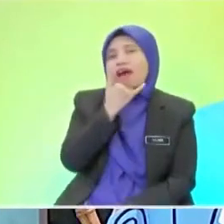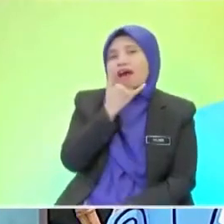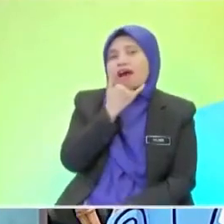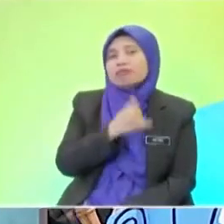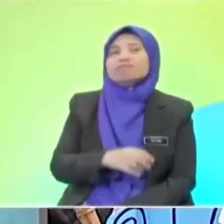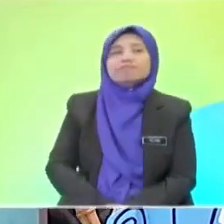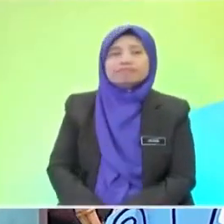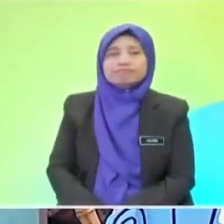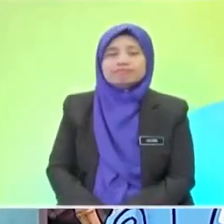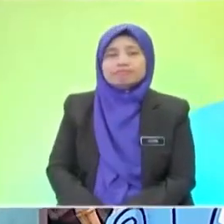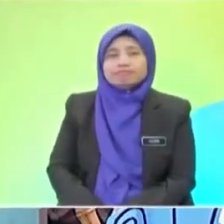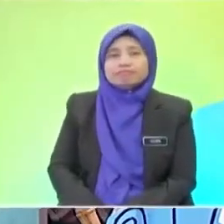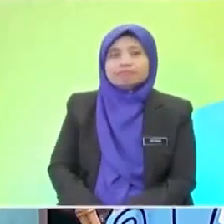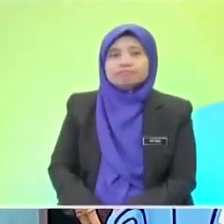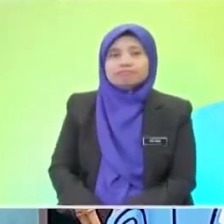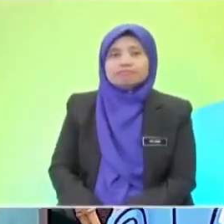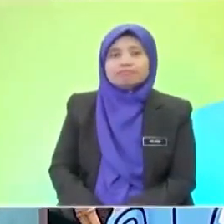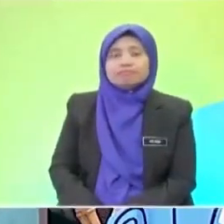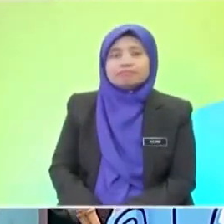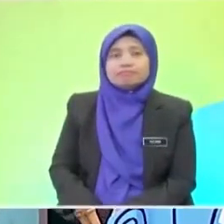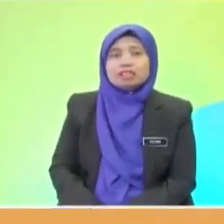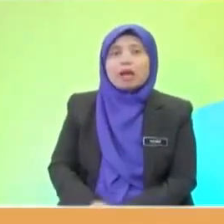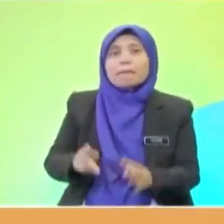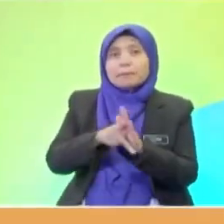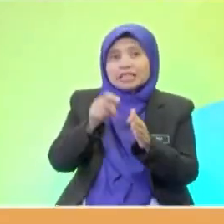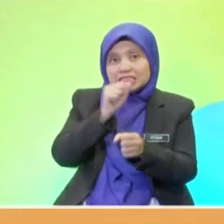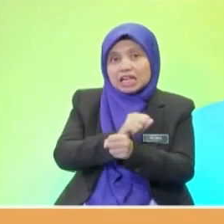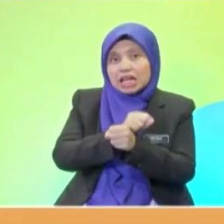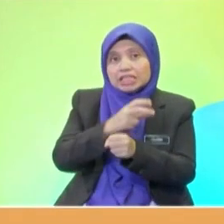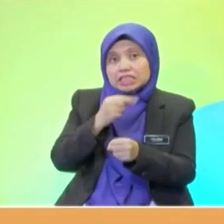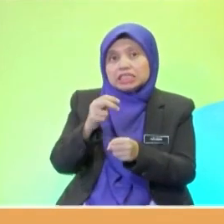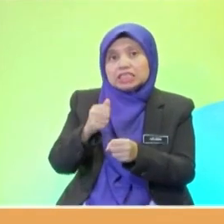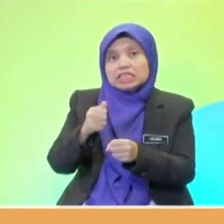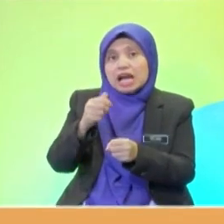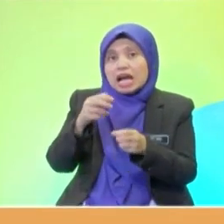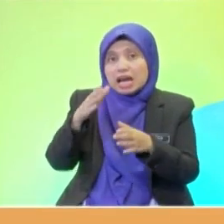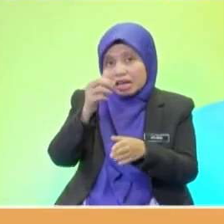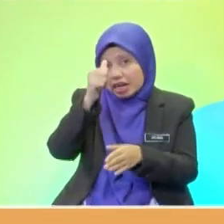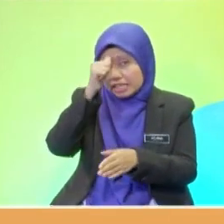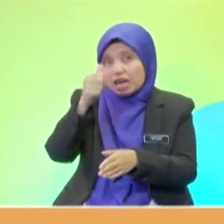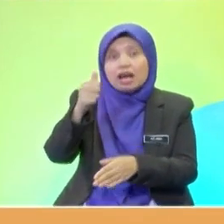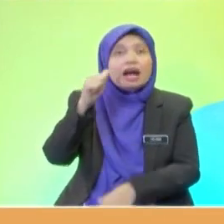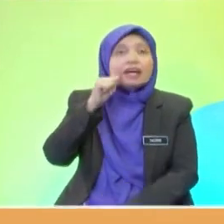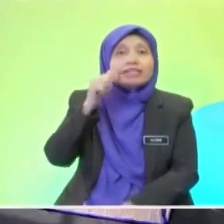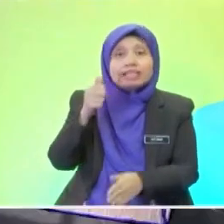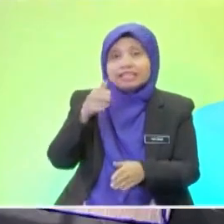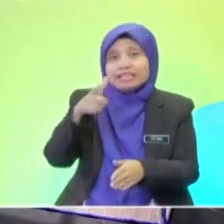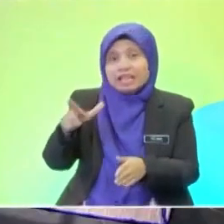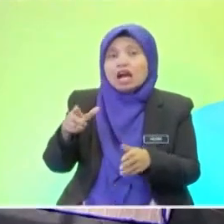Respon yang diberikan Pekerjaan ayah Aina ialah nelayan tepat